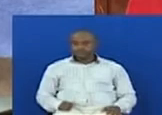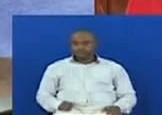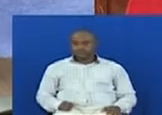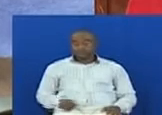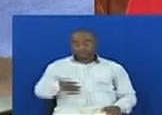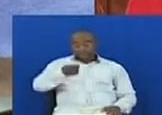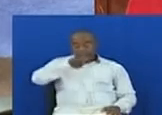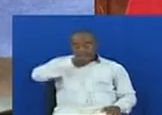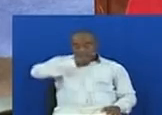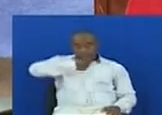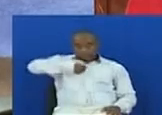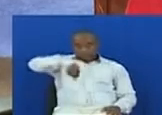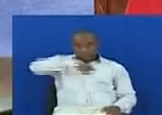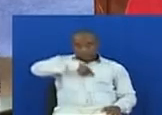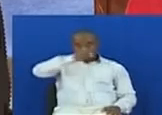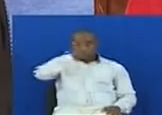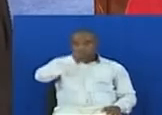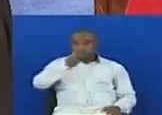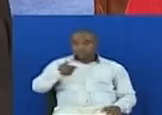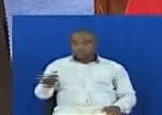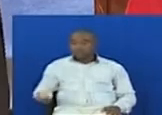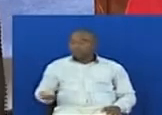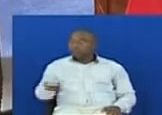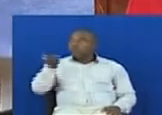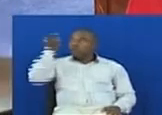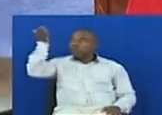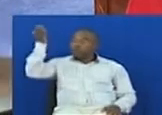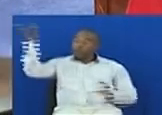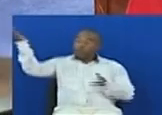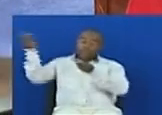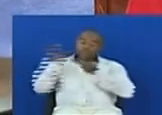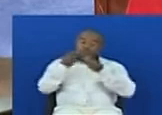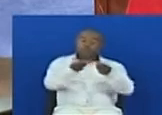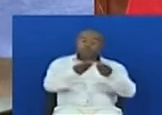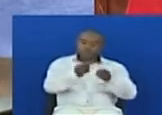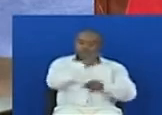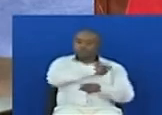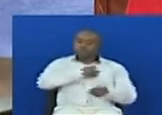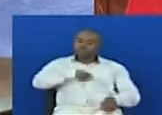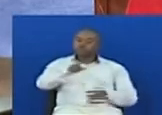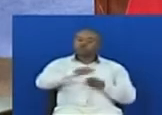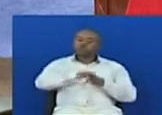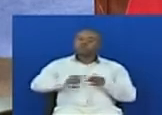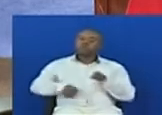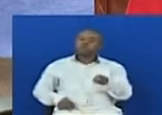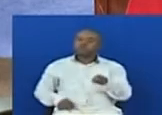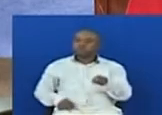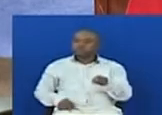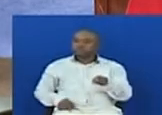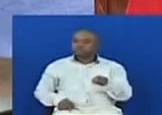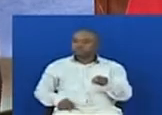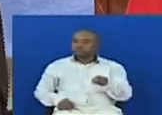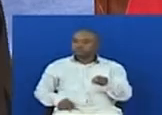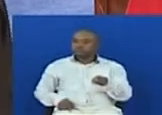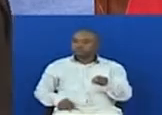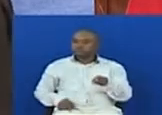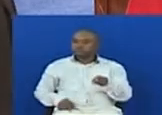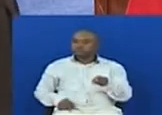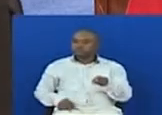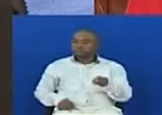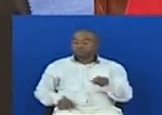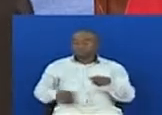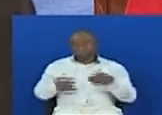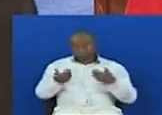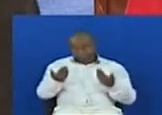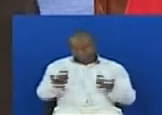Watanzania, Mungu ametupa kifaa hiki tukitumie. Tusiye tukawa kama wenzetu. Mheshimiwa Speaker,